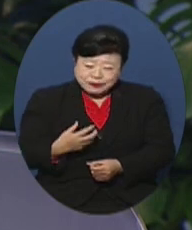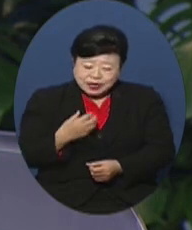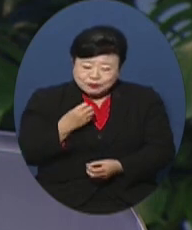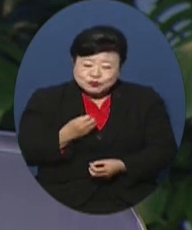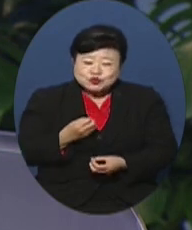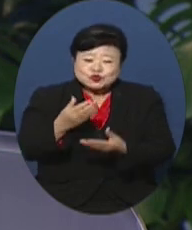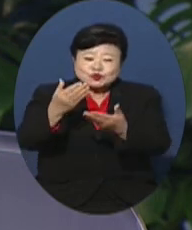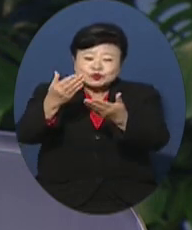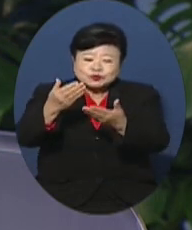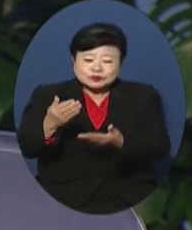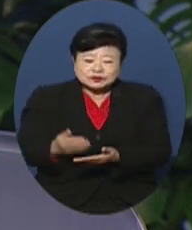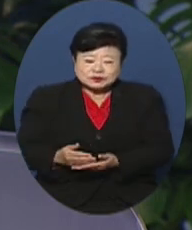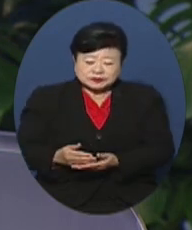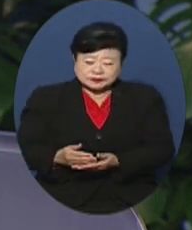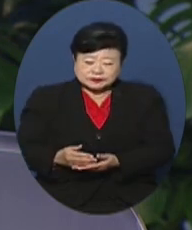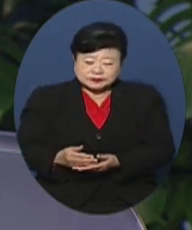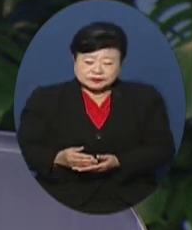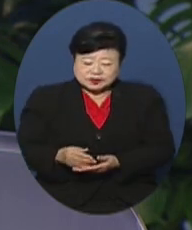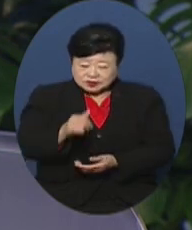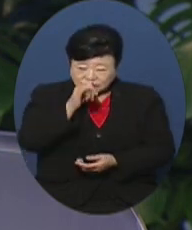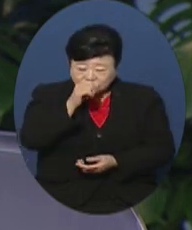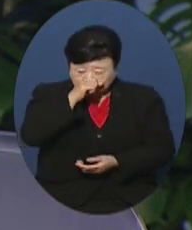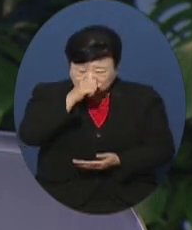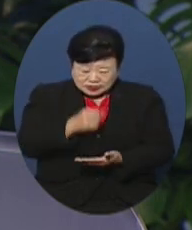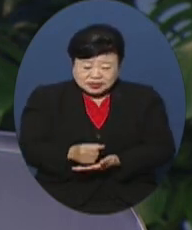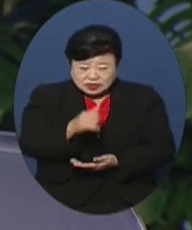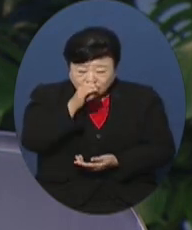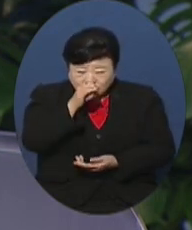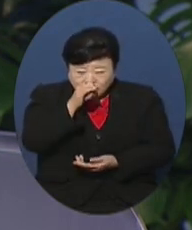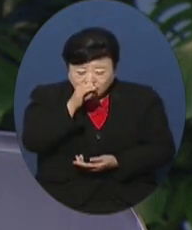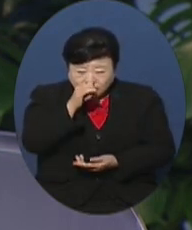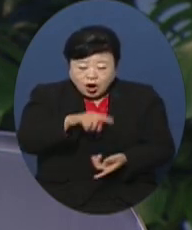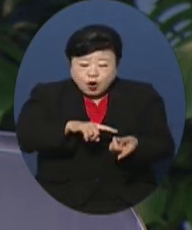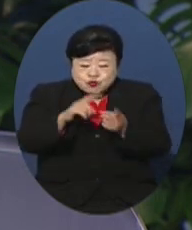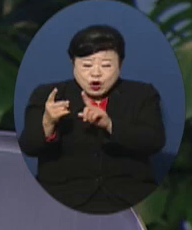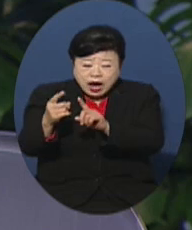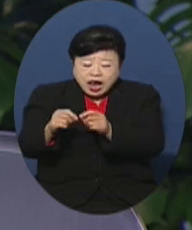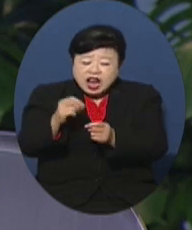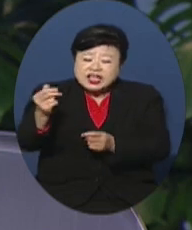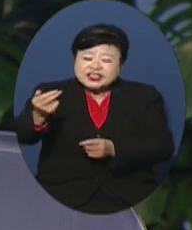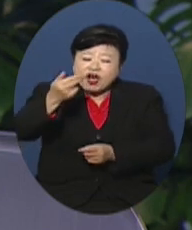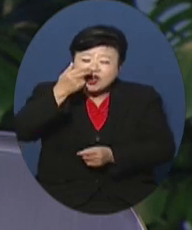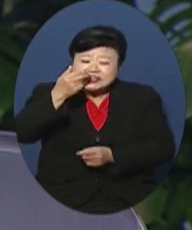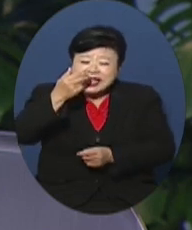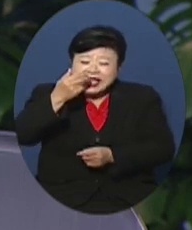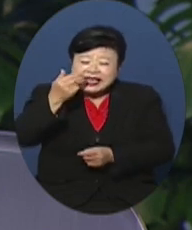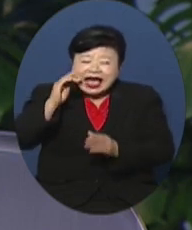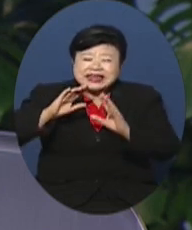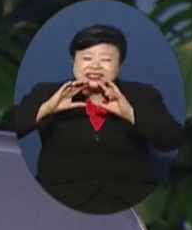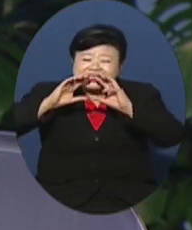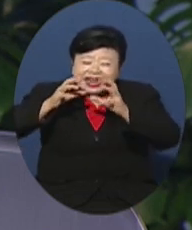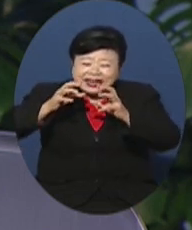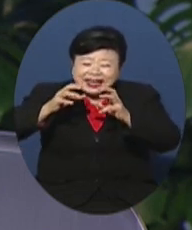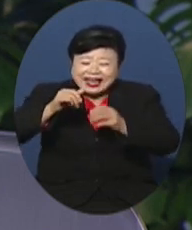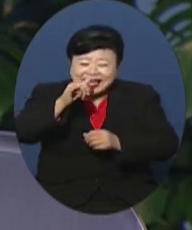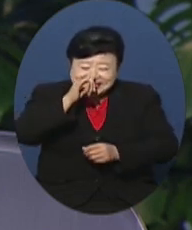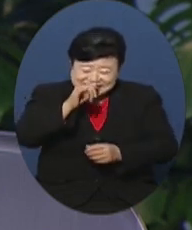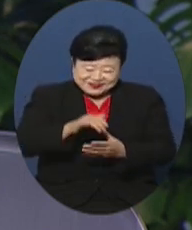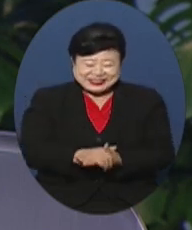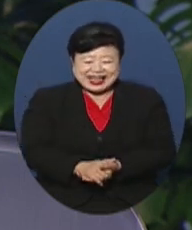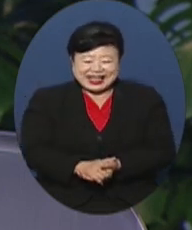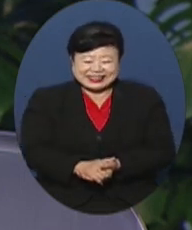북과 철통함이 있고 부활과 영생 천국이 있는 것입니다.